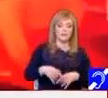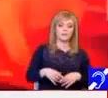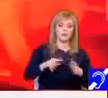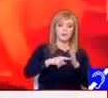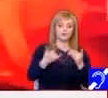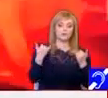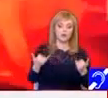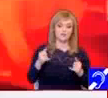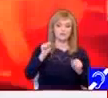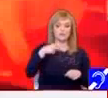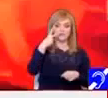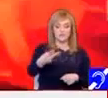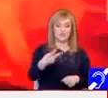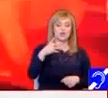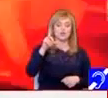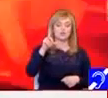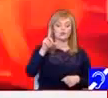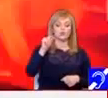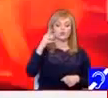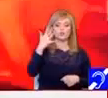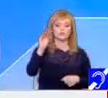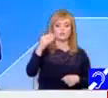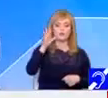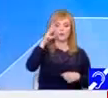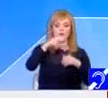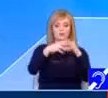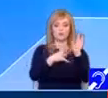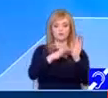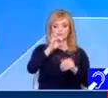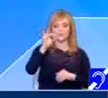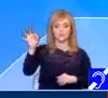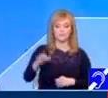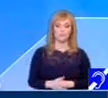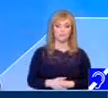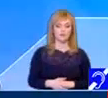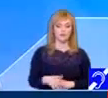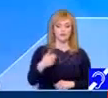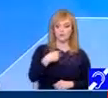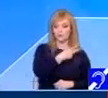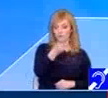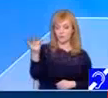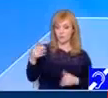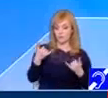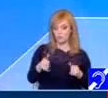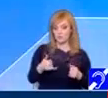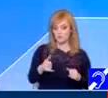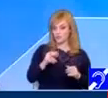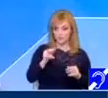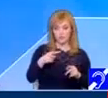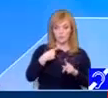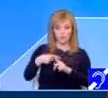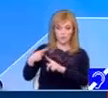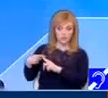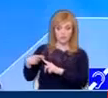ce va putea fi urmărită luni 5 februarie de la ora 19. Noi privim cu uimire, în sensul pozitiv al